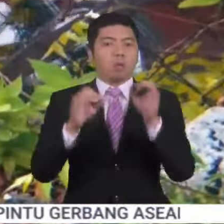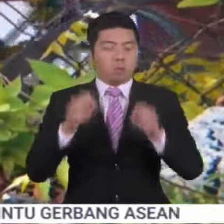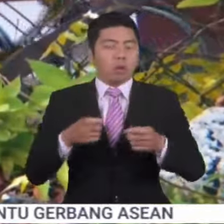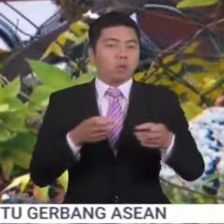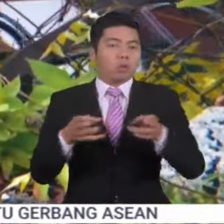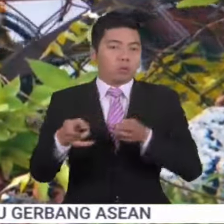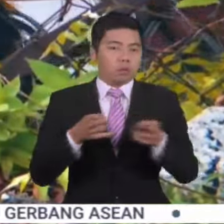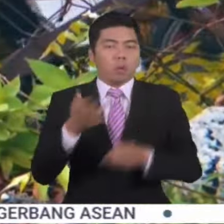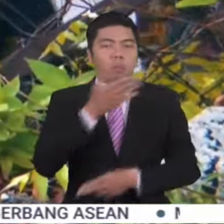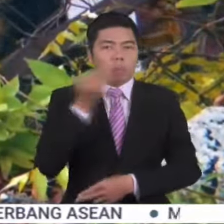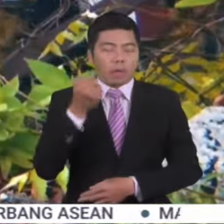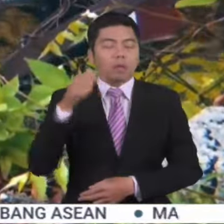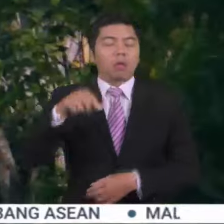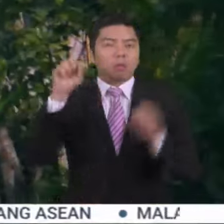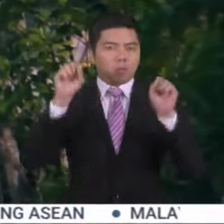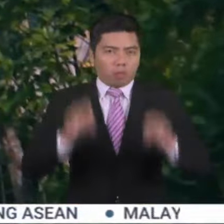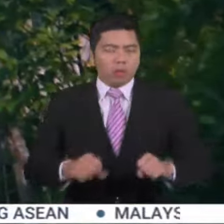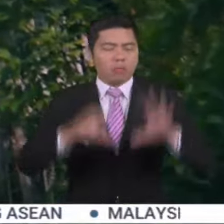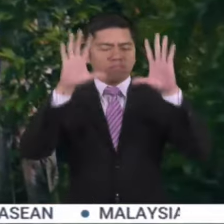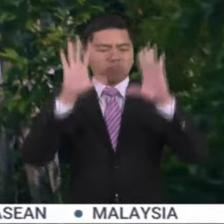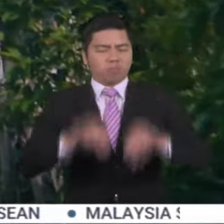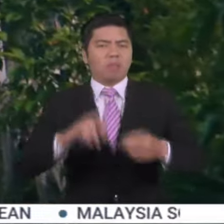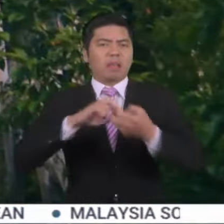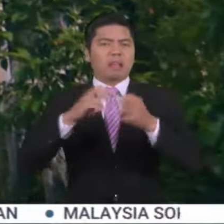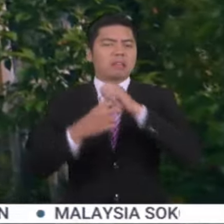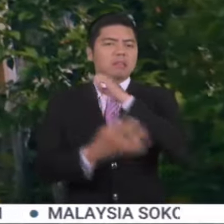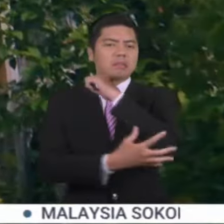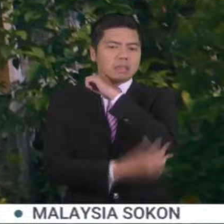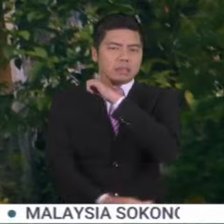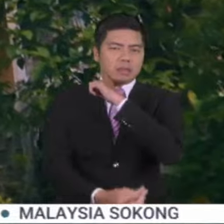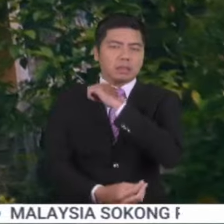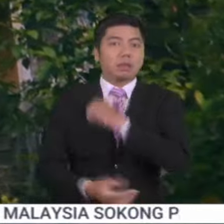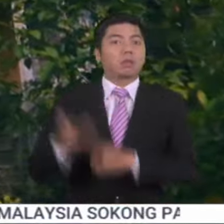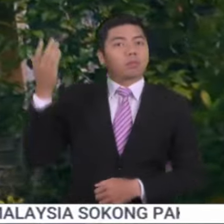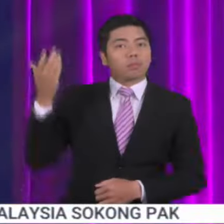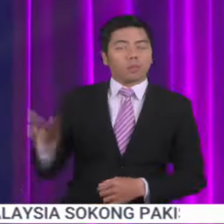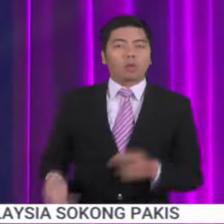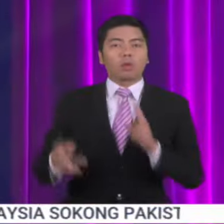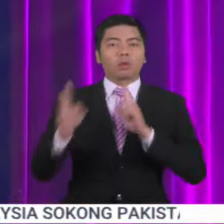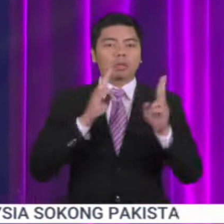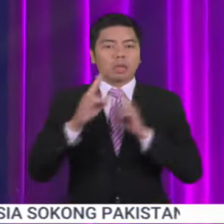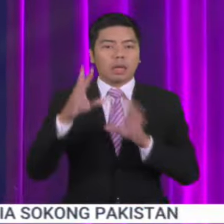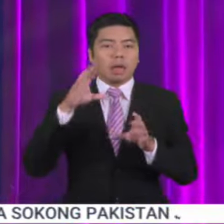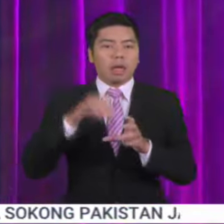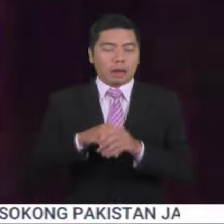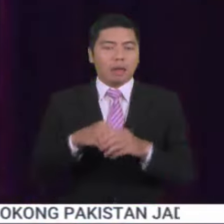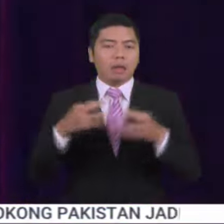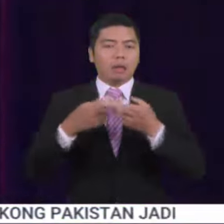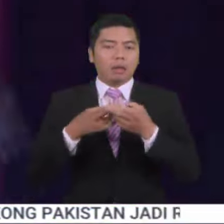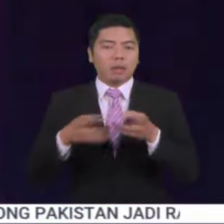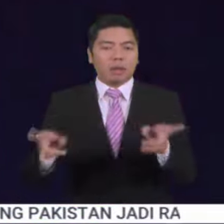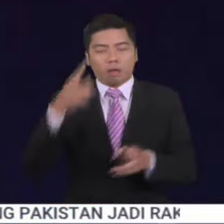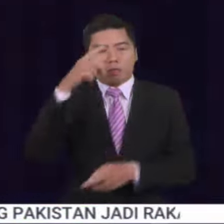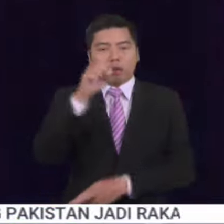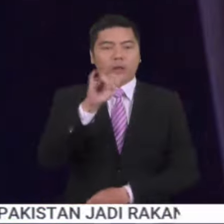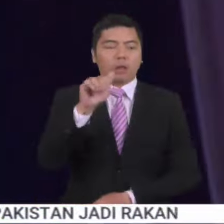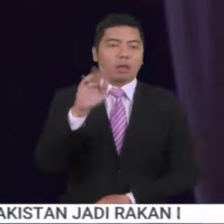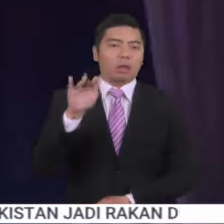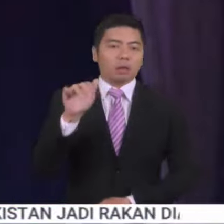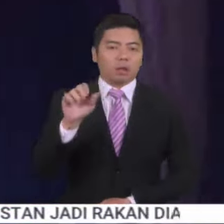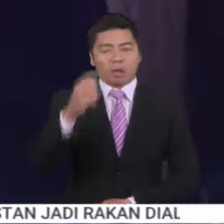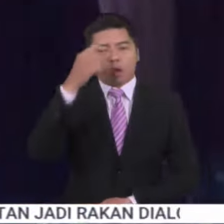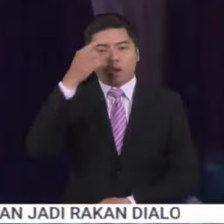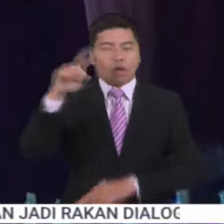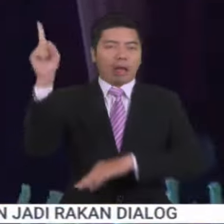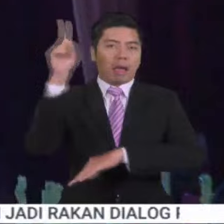ia mampu menyelesaikan isu kemiskinan di negara ini. Beliau berucap pada Majlis Syarahan Sabah Seabad Pemikir Kemiskinan dan